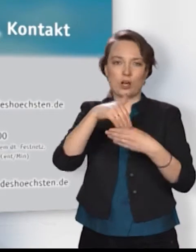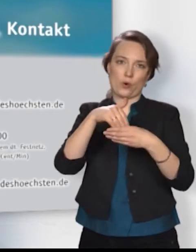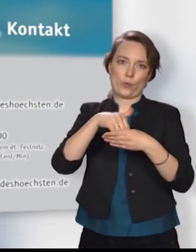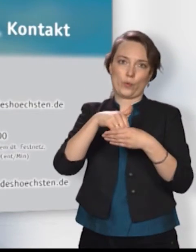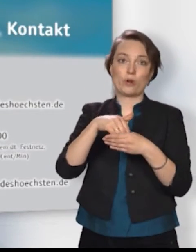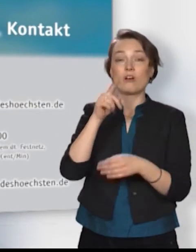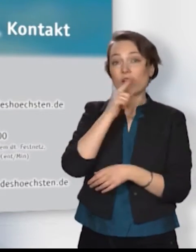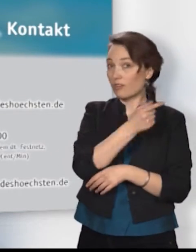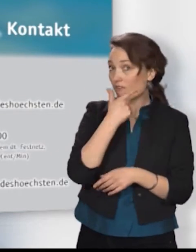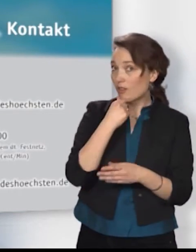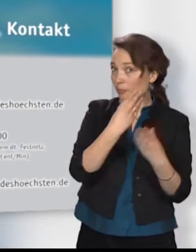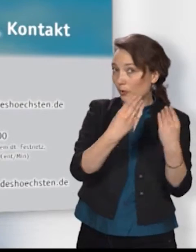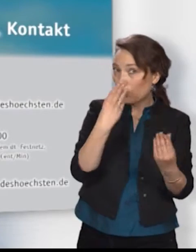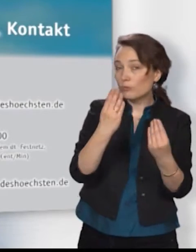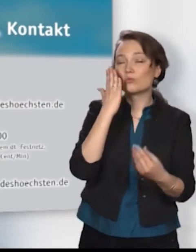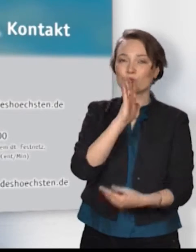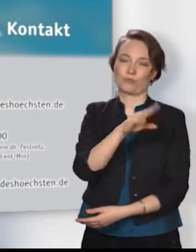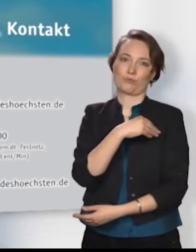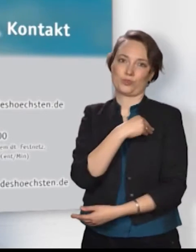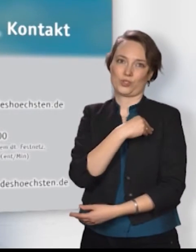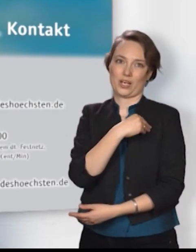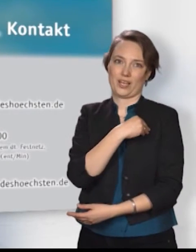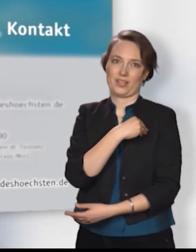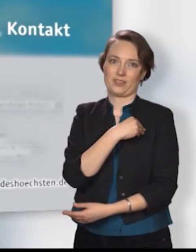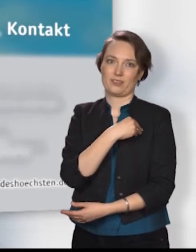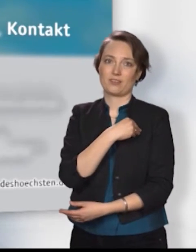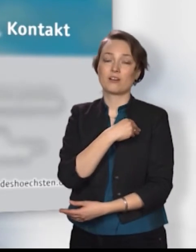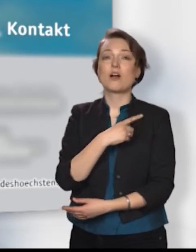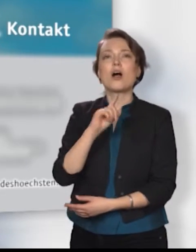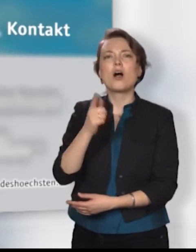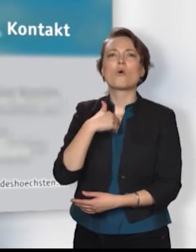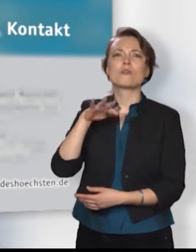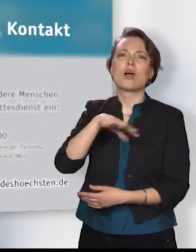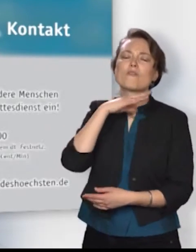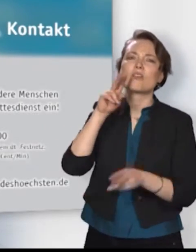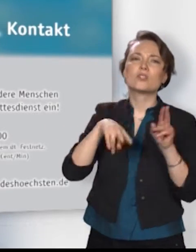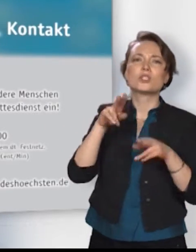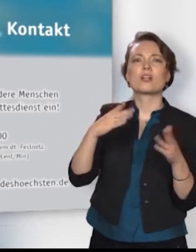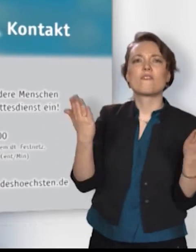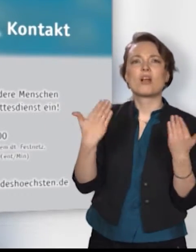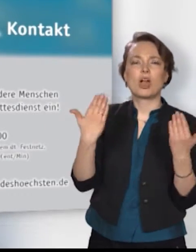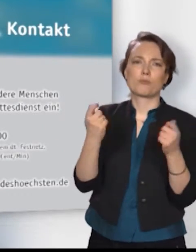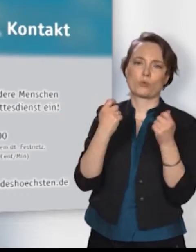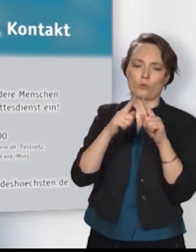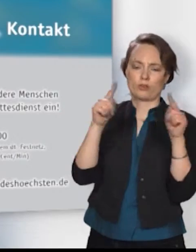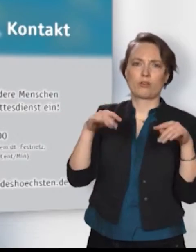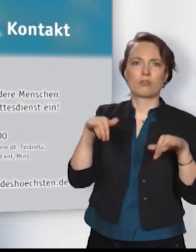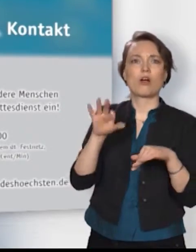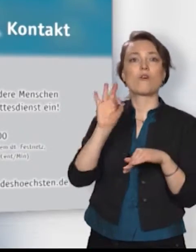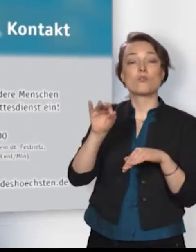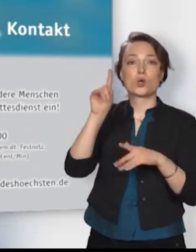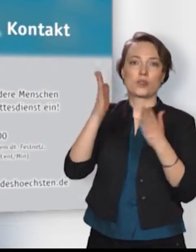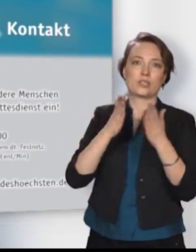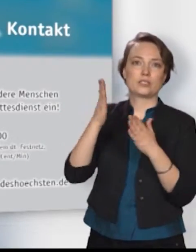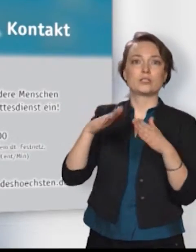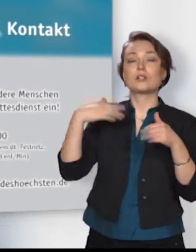melden Sie sich bei uns. Wir haben auch verschiedenes Werbematerial für den Gottesdienst. Es gibt zum Beispiel Plakate, die Sie überall